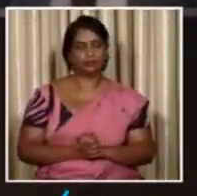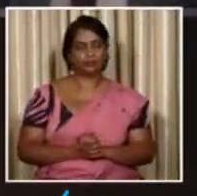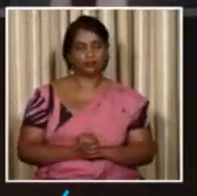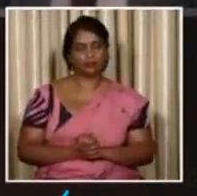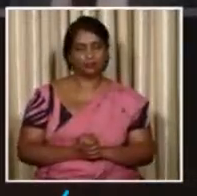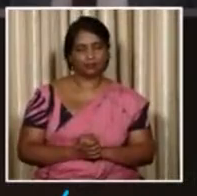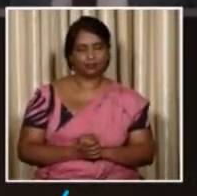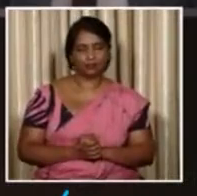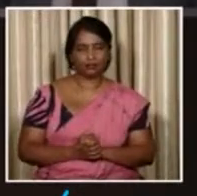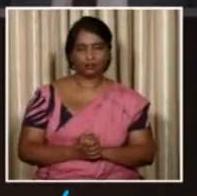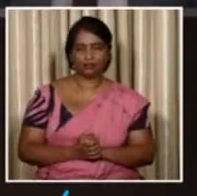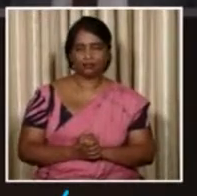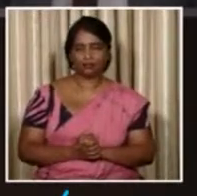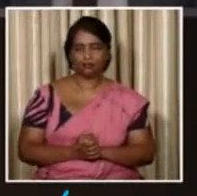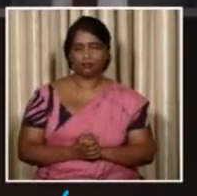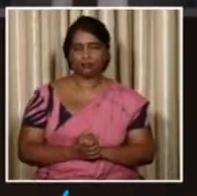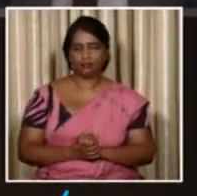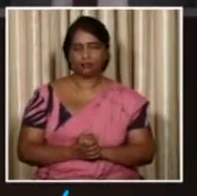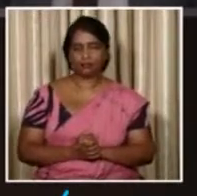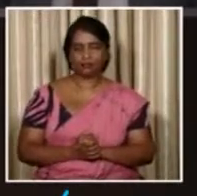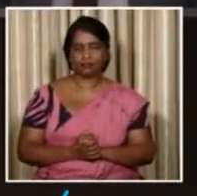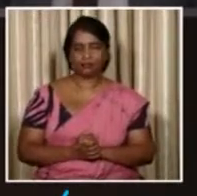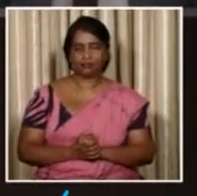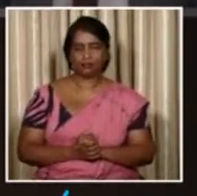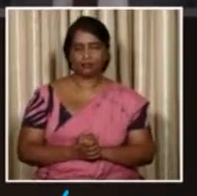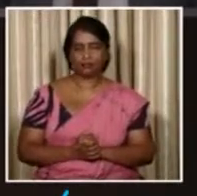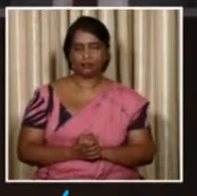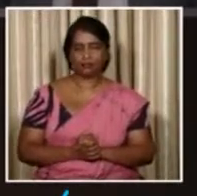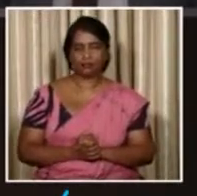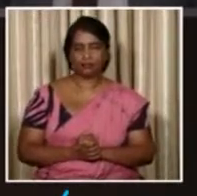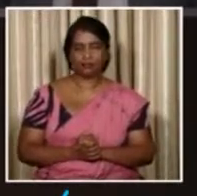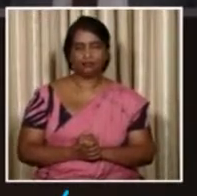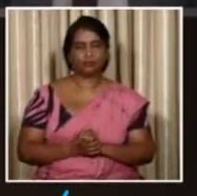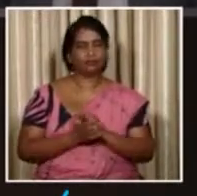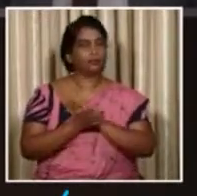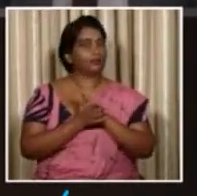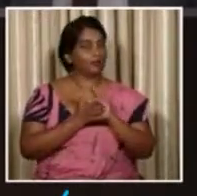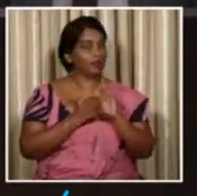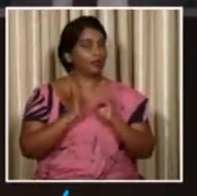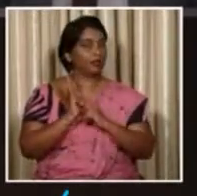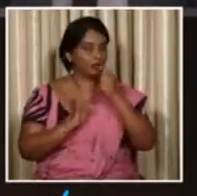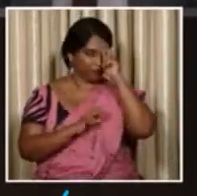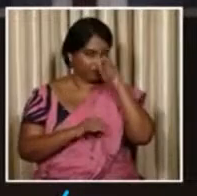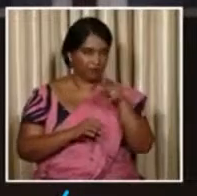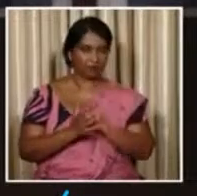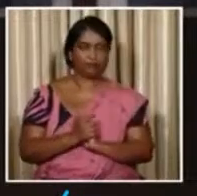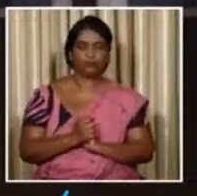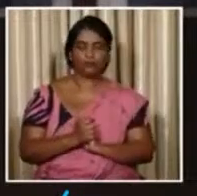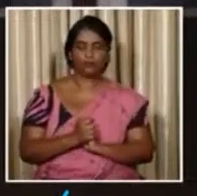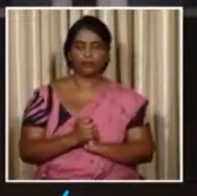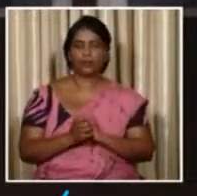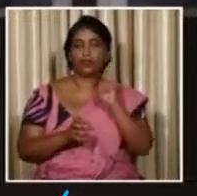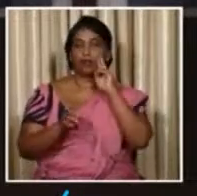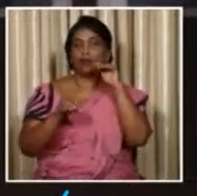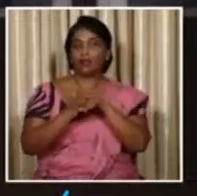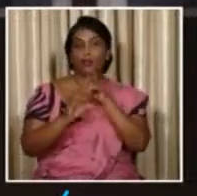Yes. Honorable Harshana කාගම සිරිනන්ද ඒ ස්වාමීන් වහන්සේ ඕක කිව්වේ රනිල් ගාණ්ඩුව තියෙන